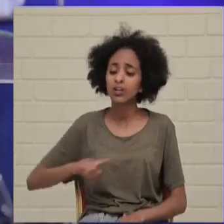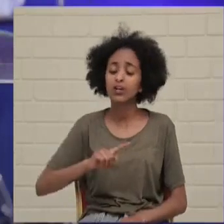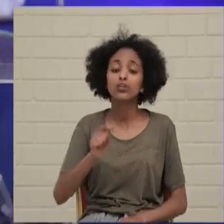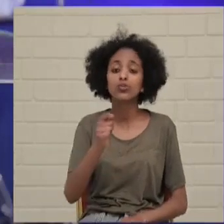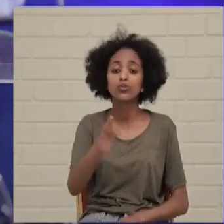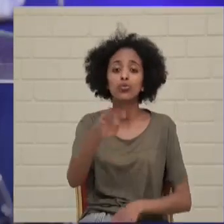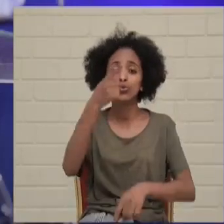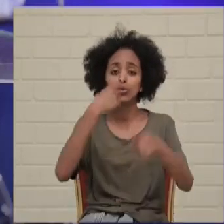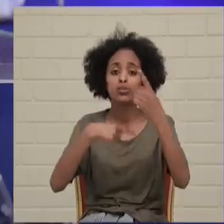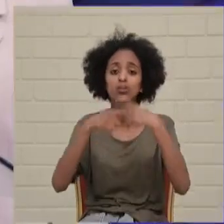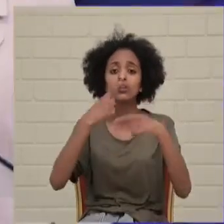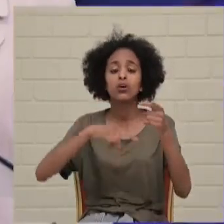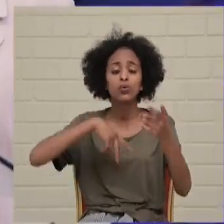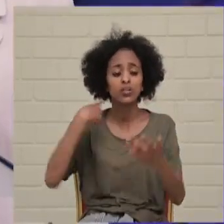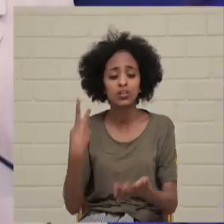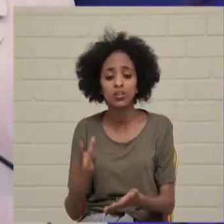አዘገይቶሎና